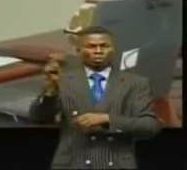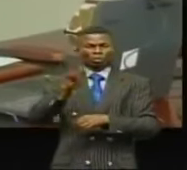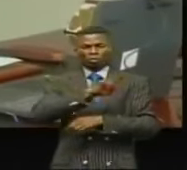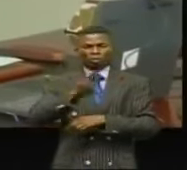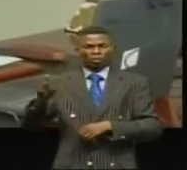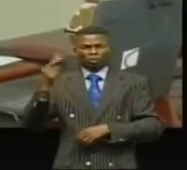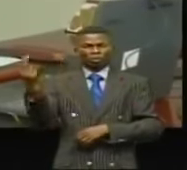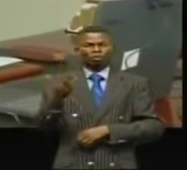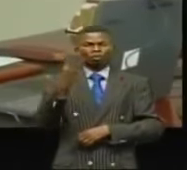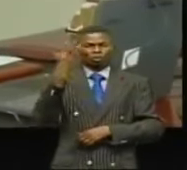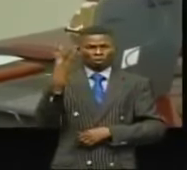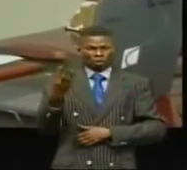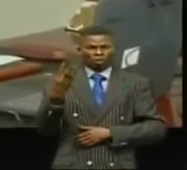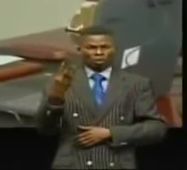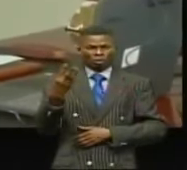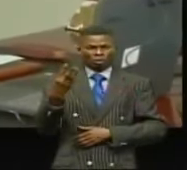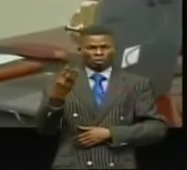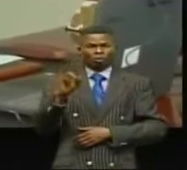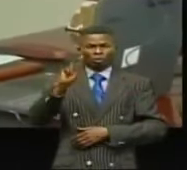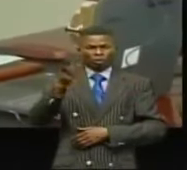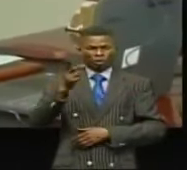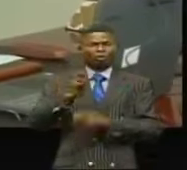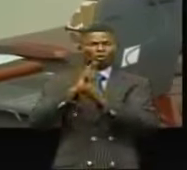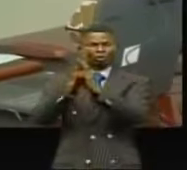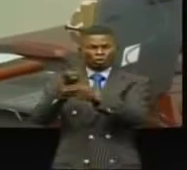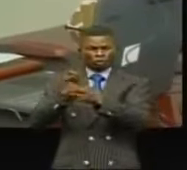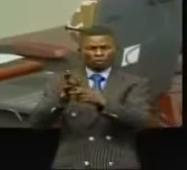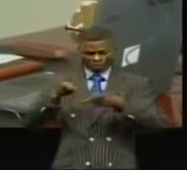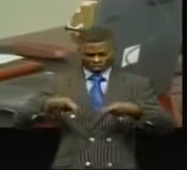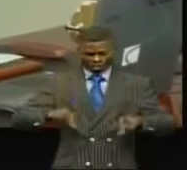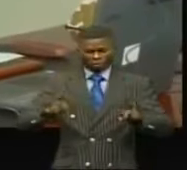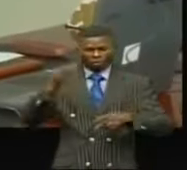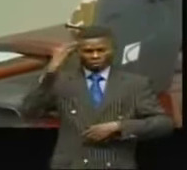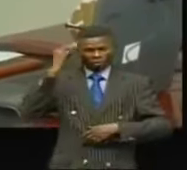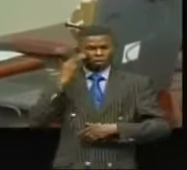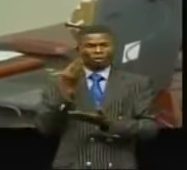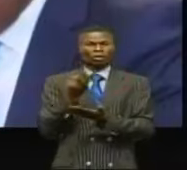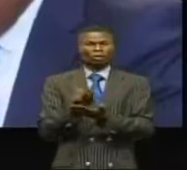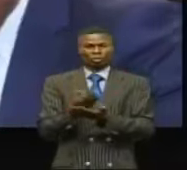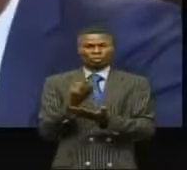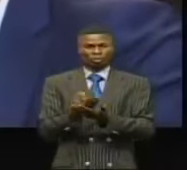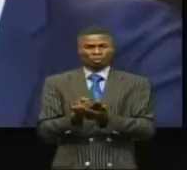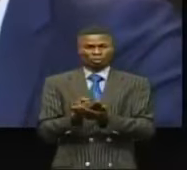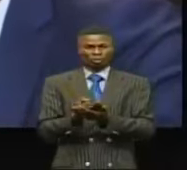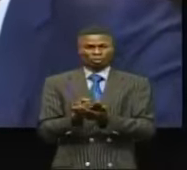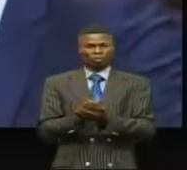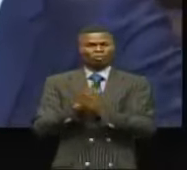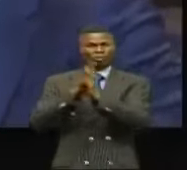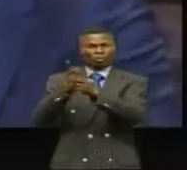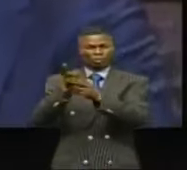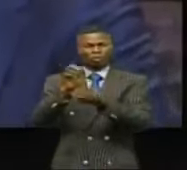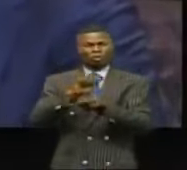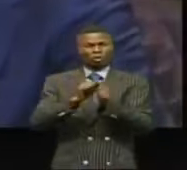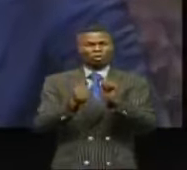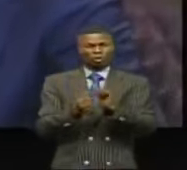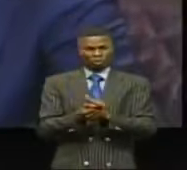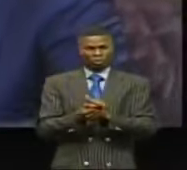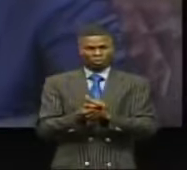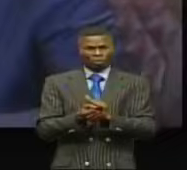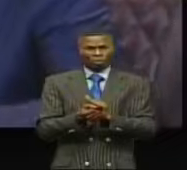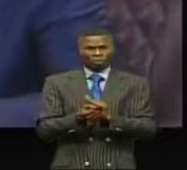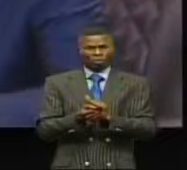2023. Le second rapport a permis au ministre des Finances de faire le point de la situation de